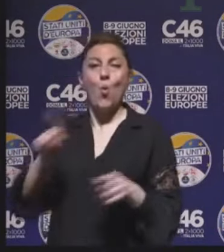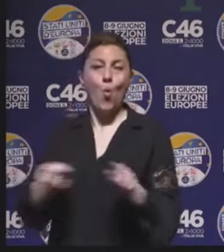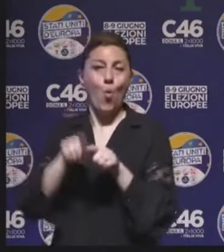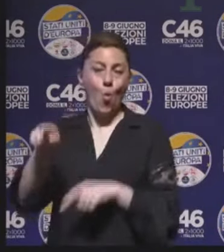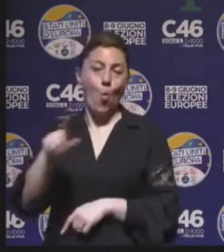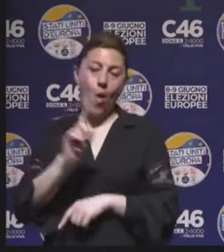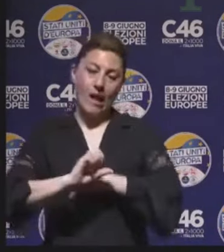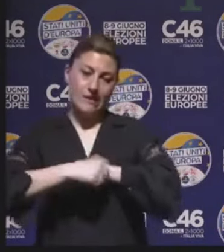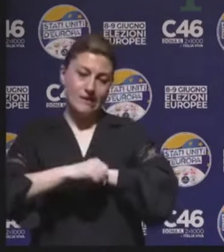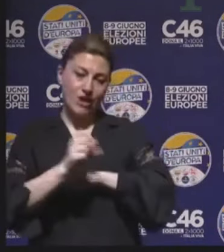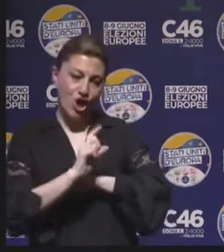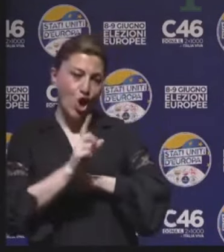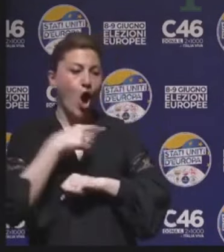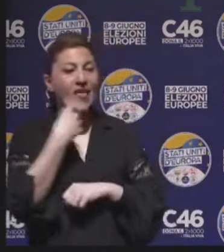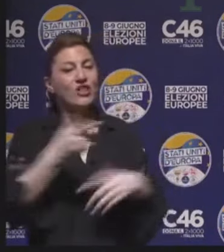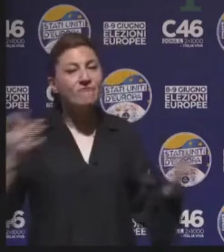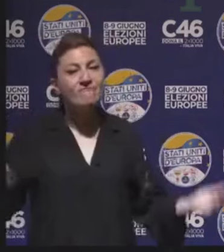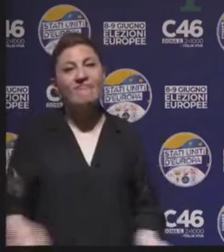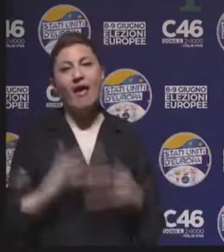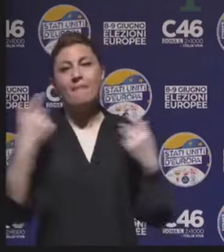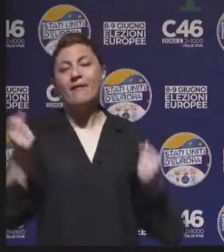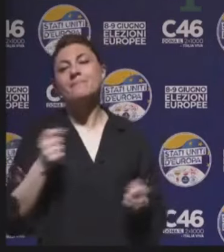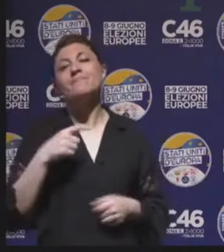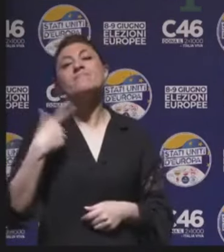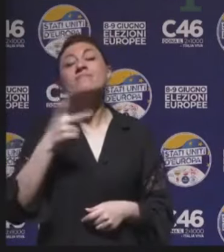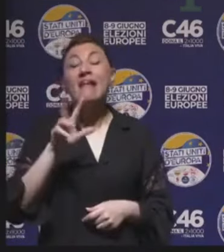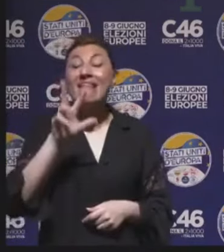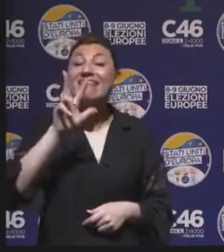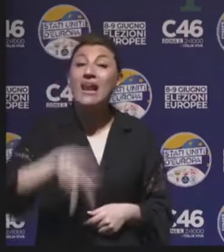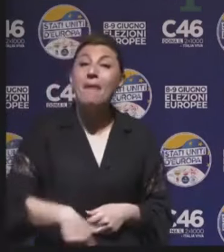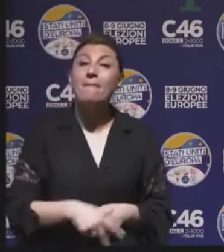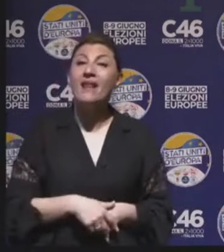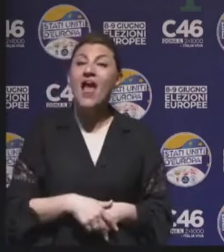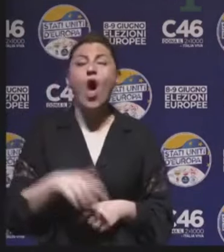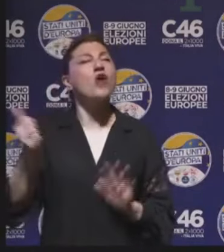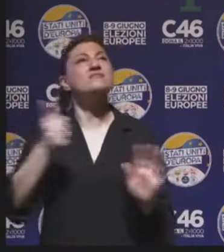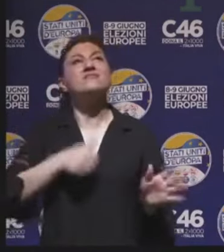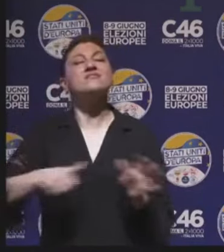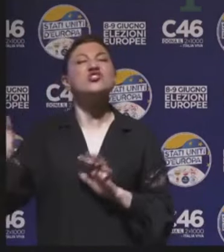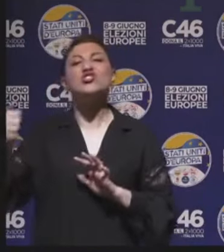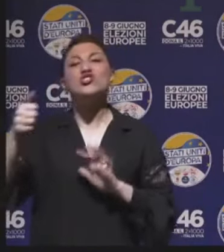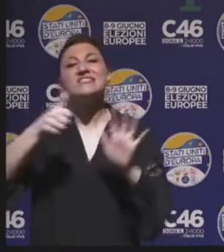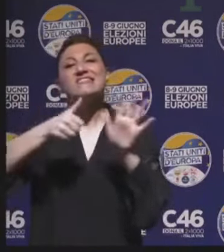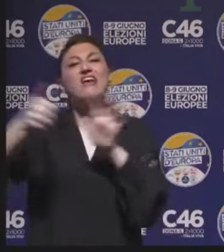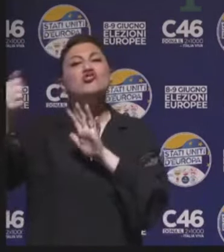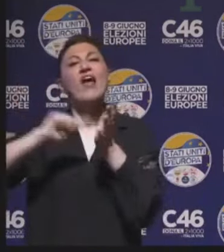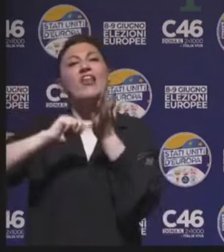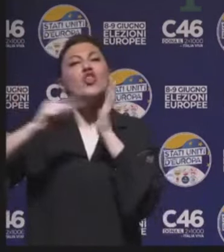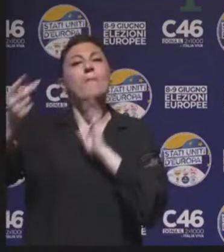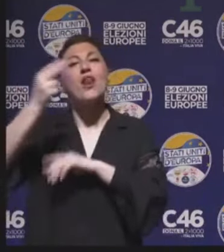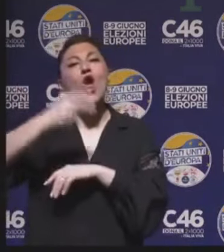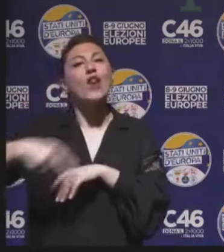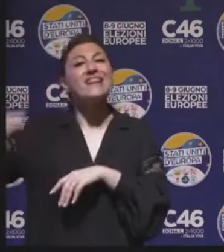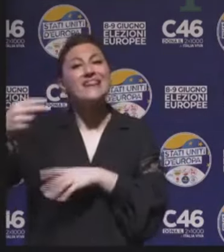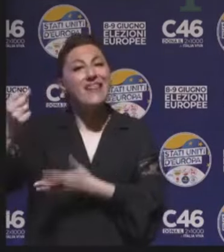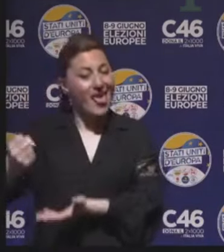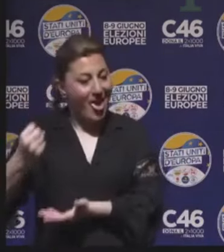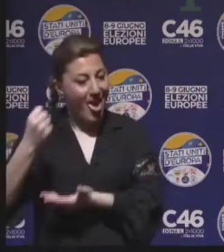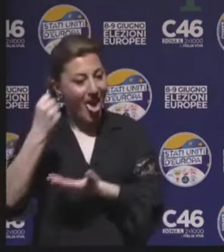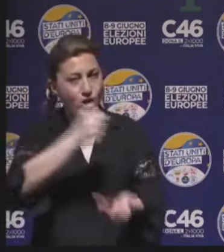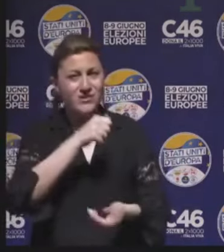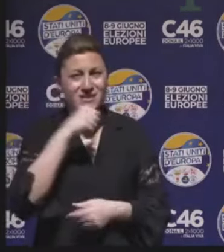ti dico metti anche che siano 3.000 E metti che siano 600 milioni Ma se 600 milioni di euro vi servono per